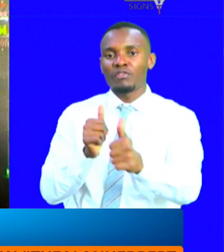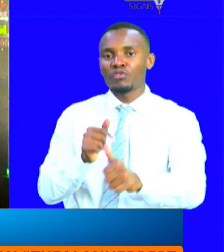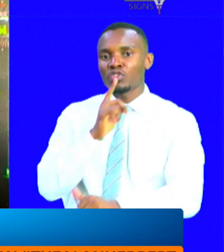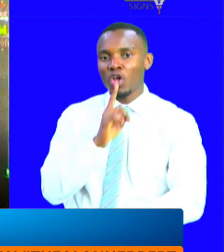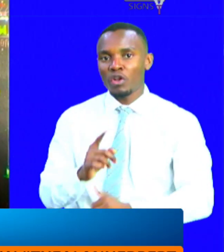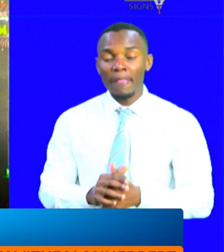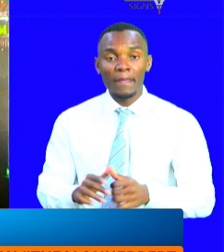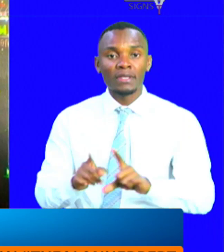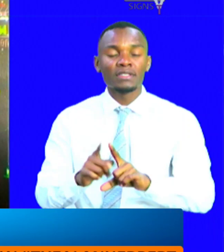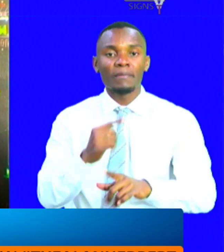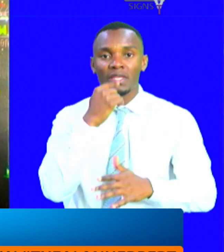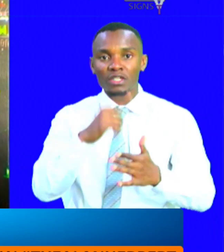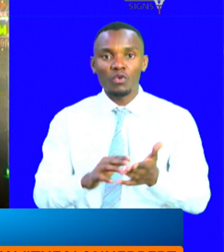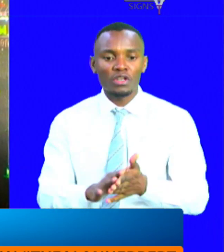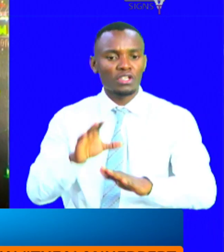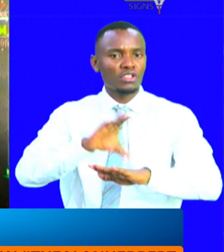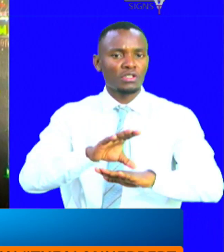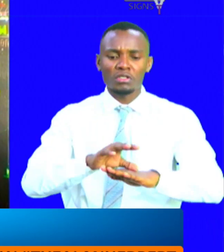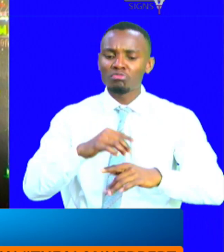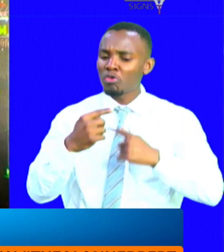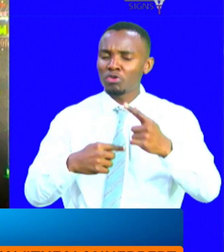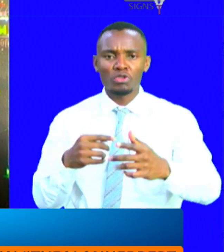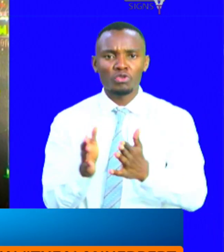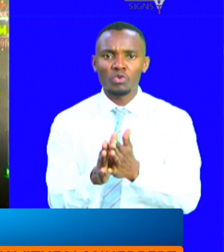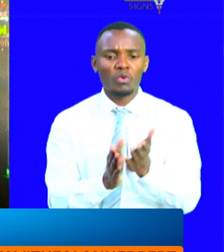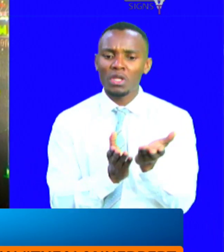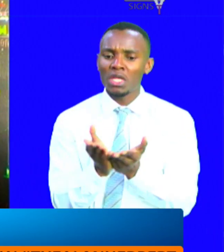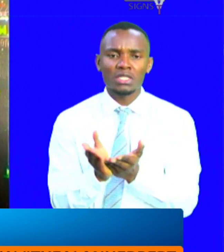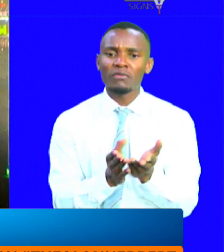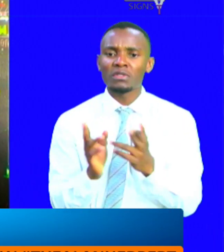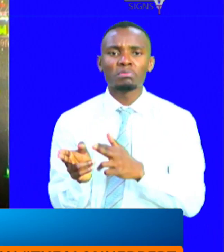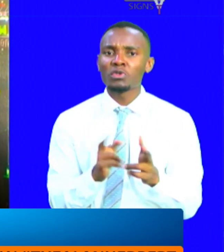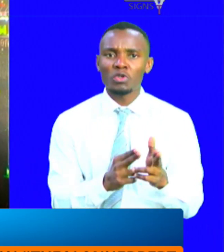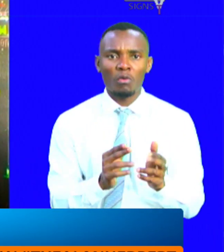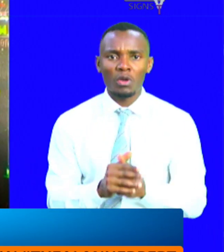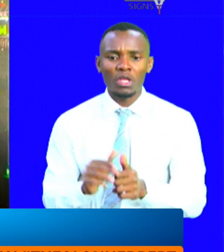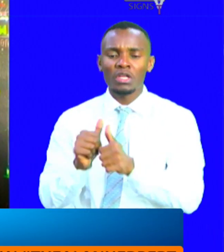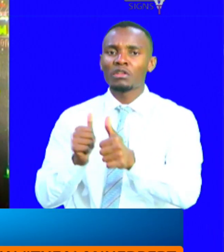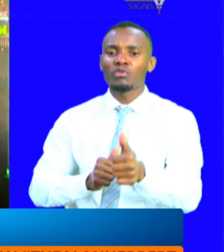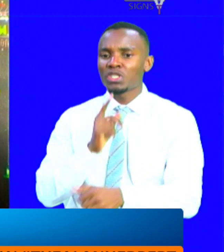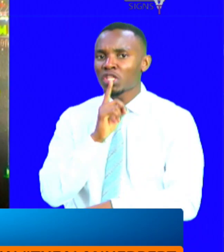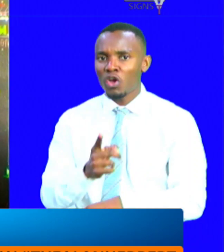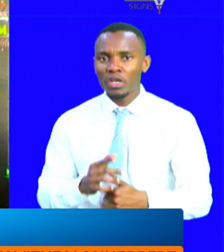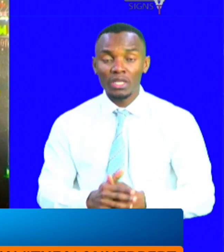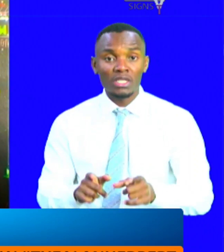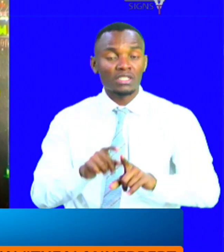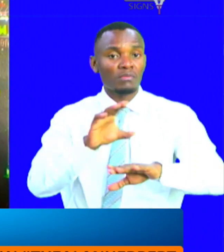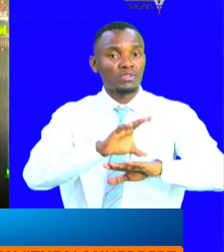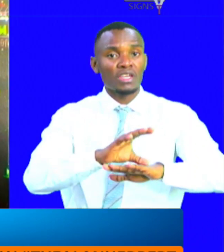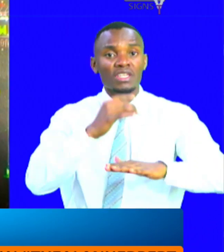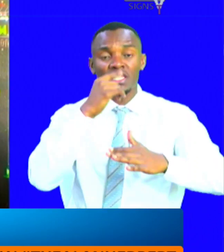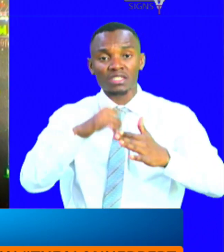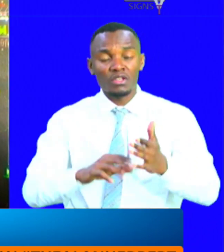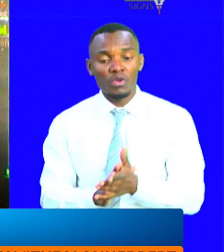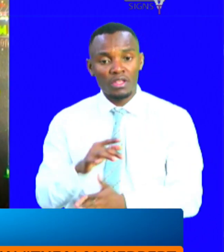established that the churches conducted their normal services in defiance to the order. The churches say they will appeal